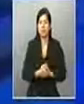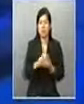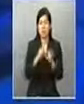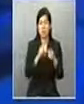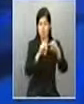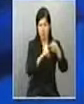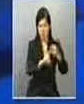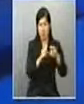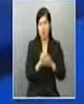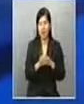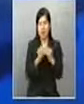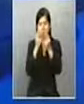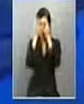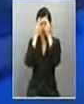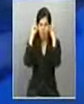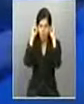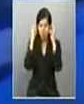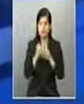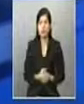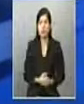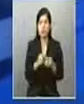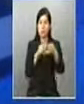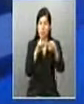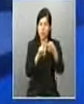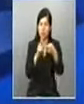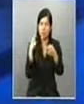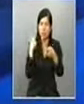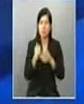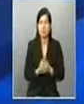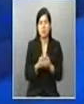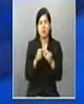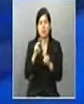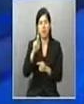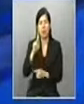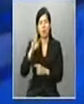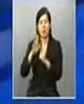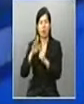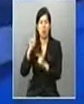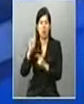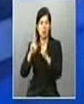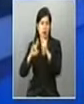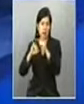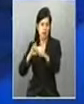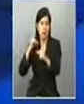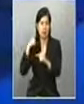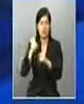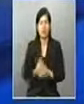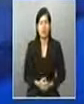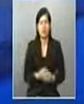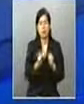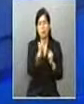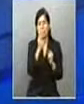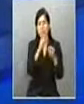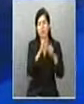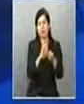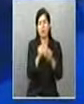กาตาร์เวเนซุเอลารวมไปถึงการเจรจากับอิหร่านในครั้งต่อไปเนี่ยเราคงต้องจับตาว่าการคงกำลังการผลิตต่างๆนั้น